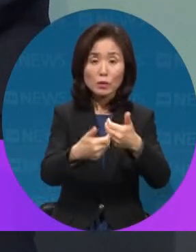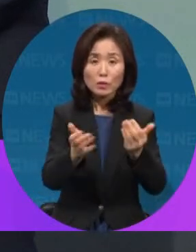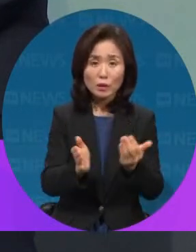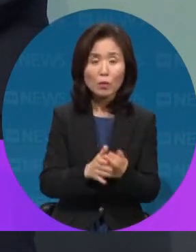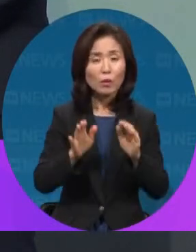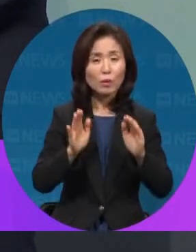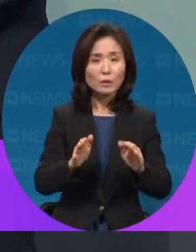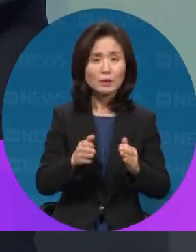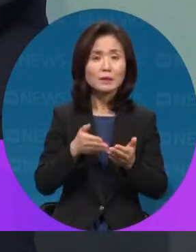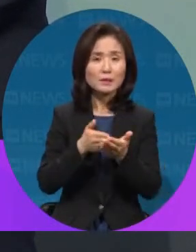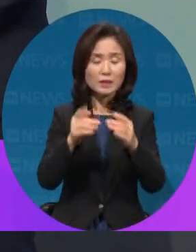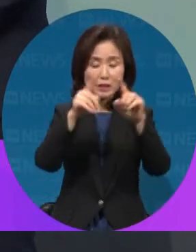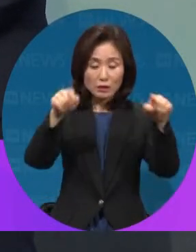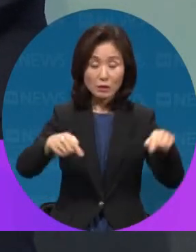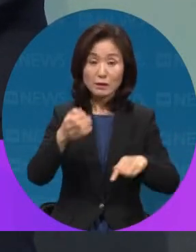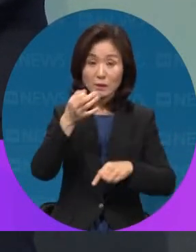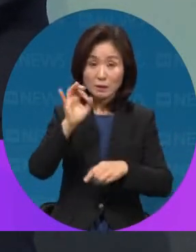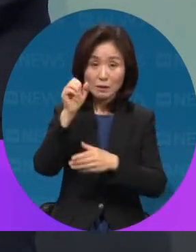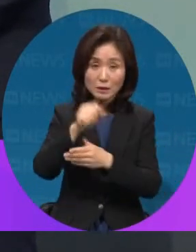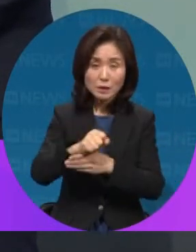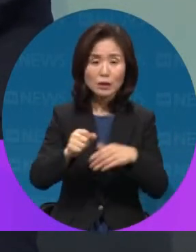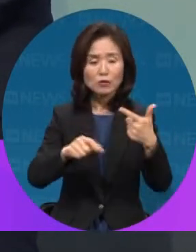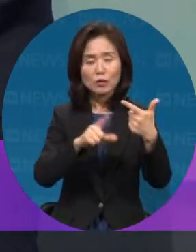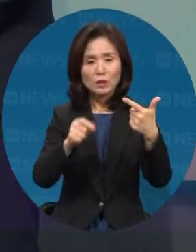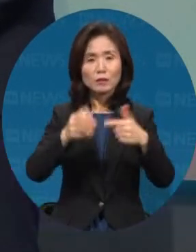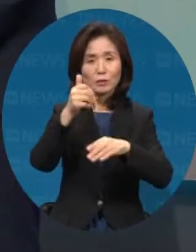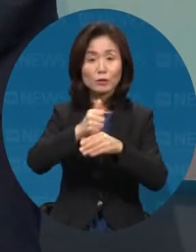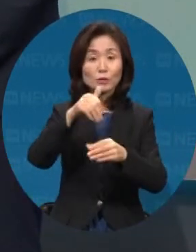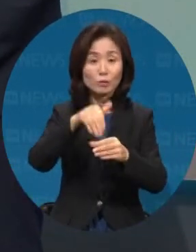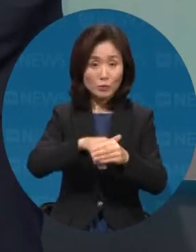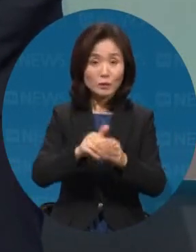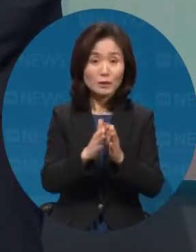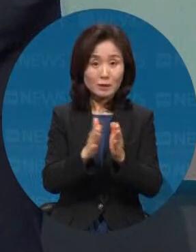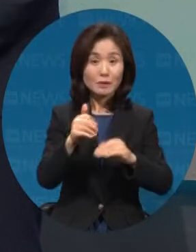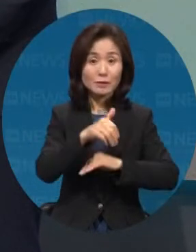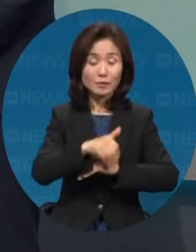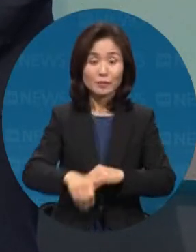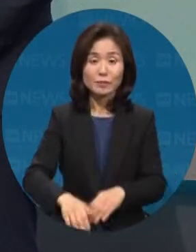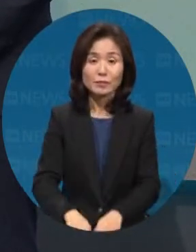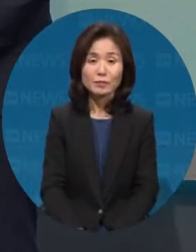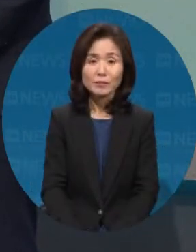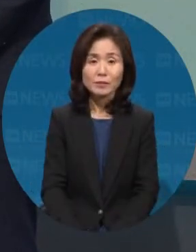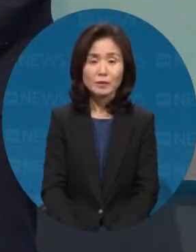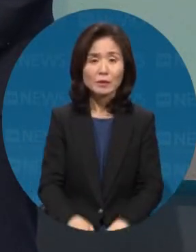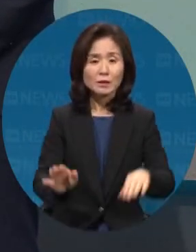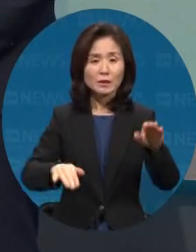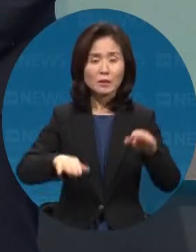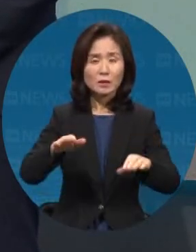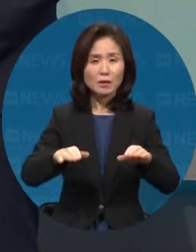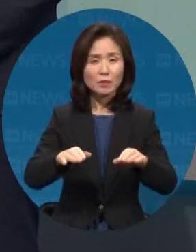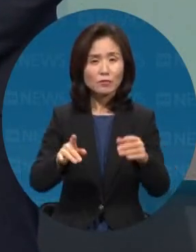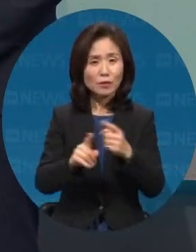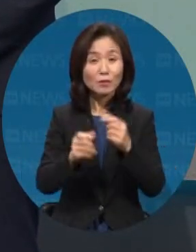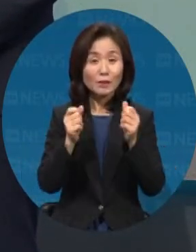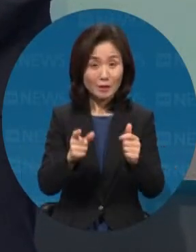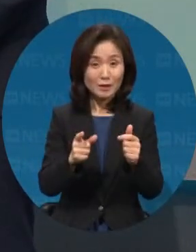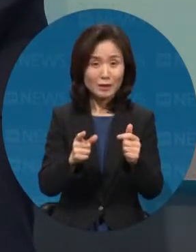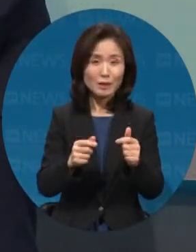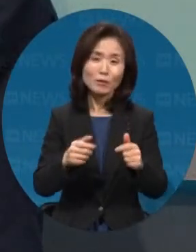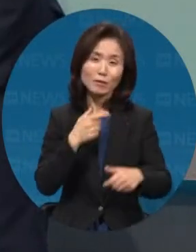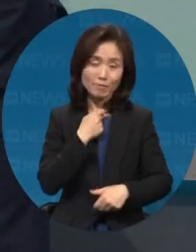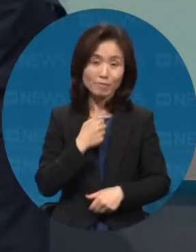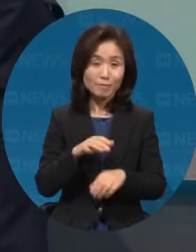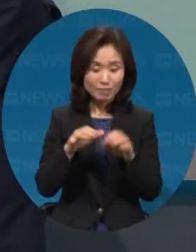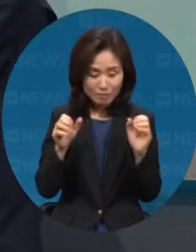오늘 이 제안서를 승인을 하고 6월에는 최종 투표 에 붙일 예정입니다 4 차별을 좀 시작하는 계기가 될지 지켜봐야겠습니다 금 사회자 소개